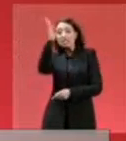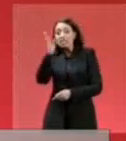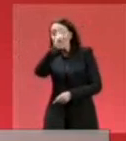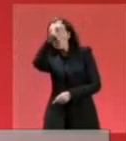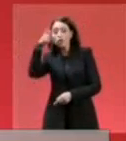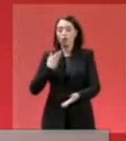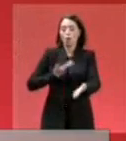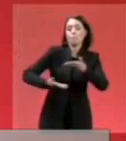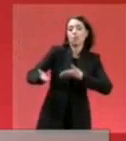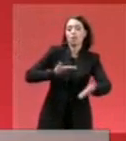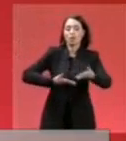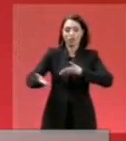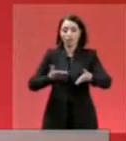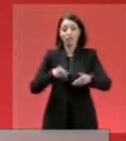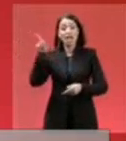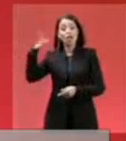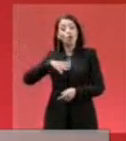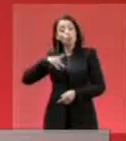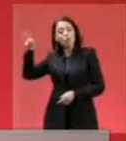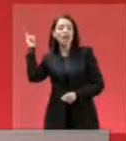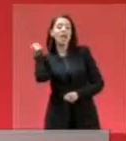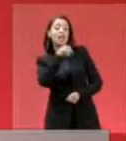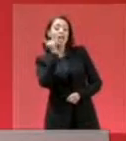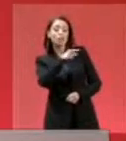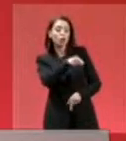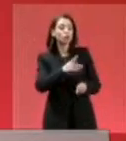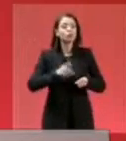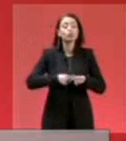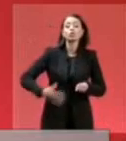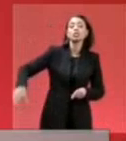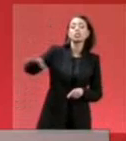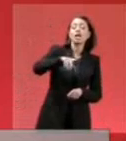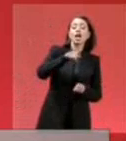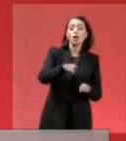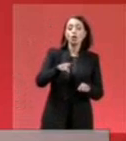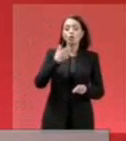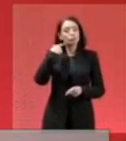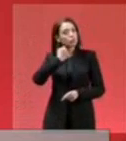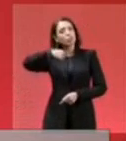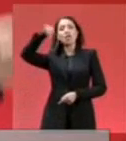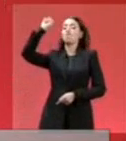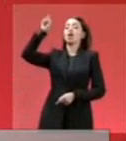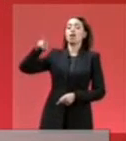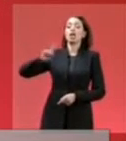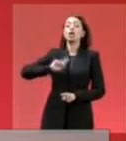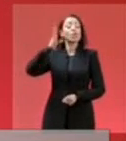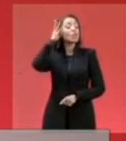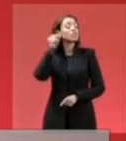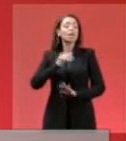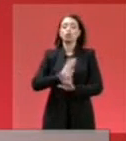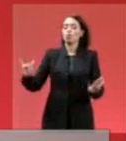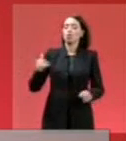της διαπραγμάτευσης, εκείνου που ήθελε να τιμωρήσει τους Έλληνες που σήκωσαν ψηλά το κεφάλι. Και δεν θα